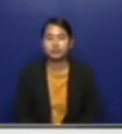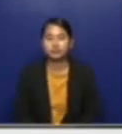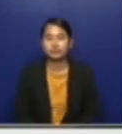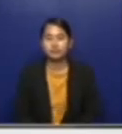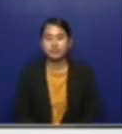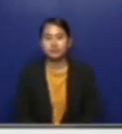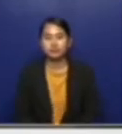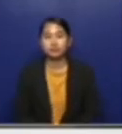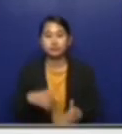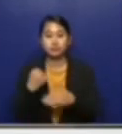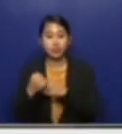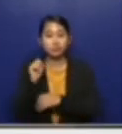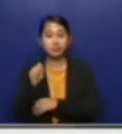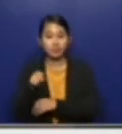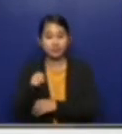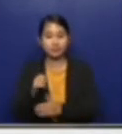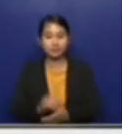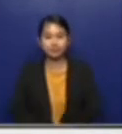จบแล้วใช่ไหมครับ